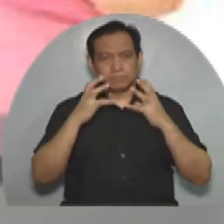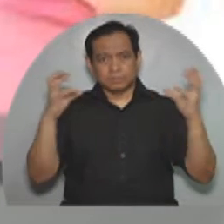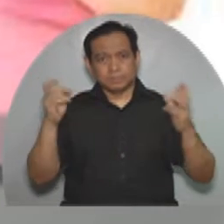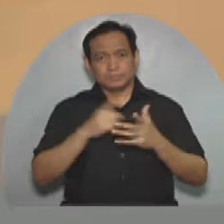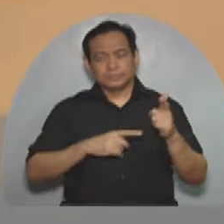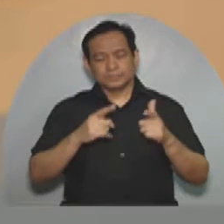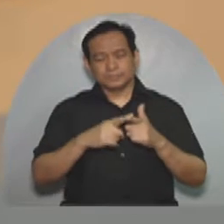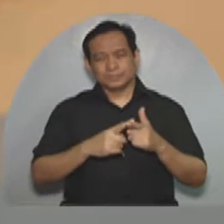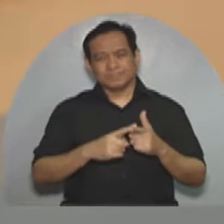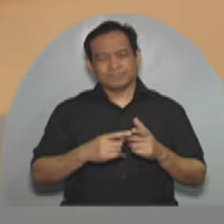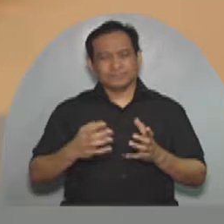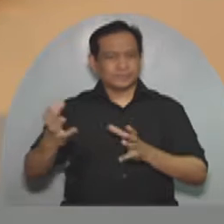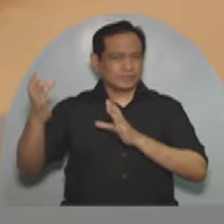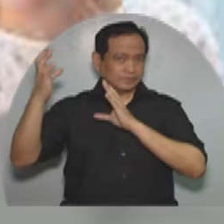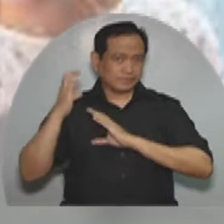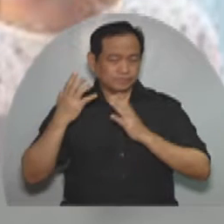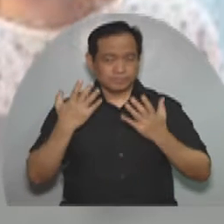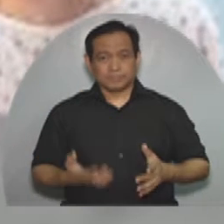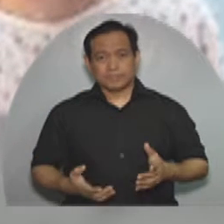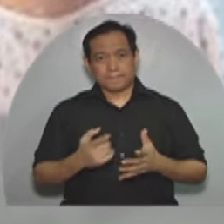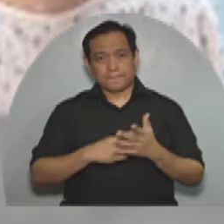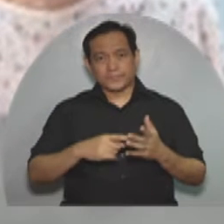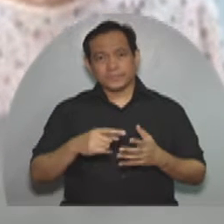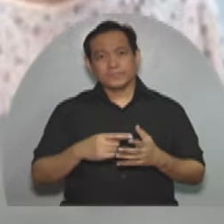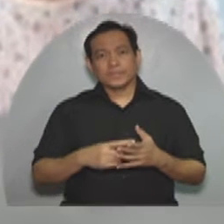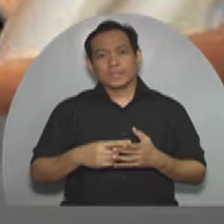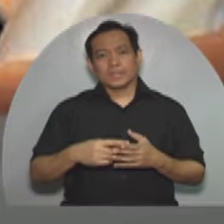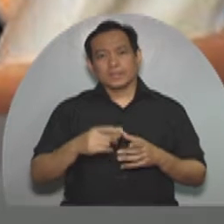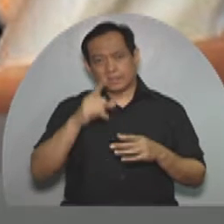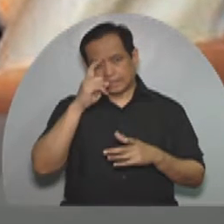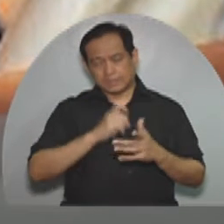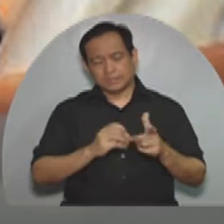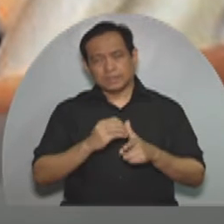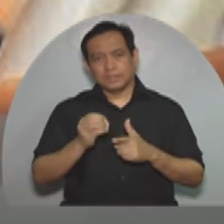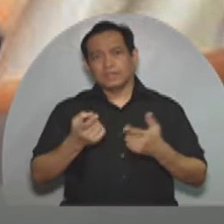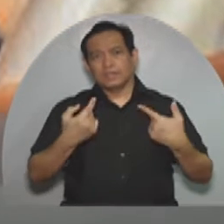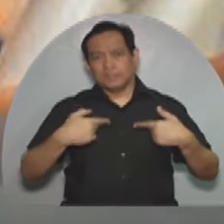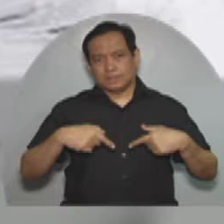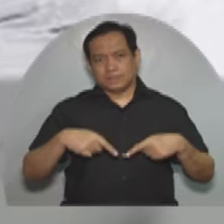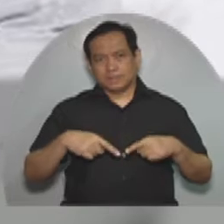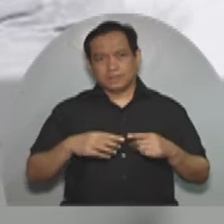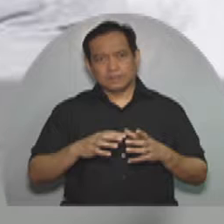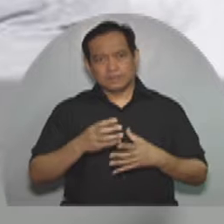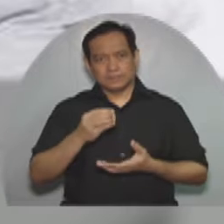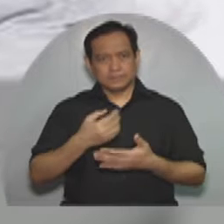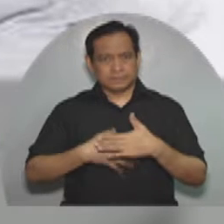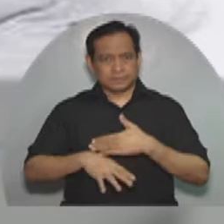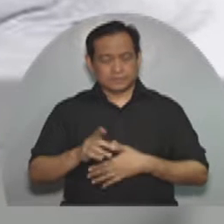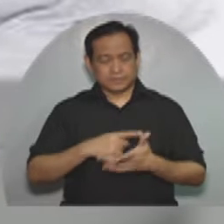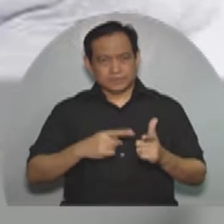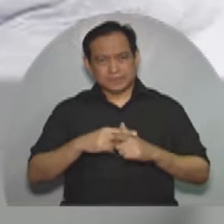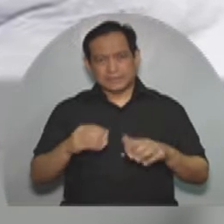obesity, pagbubuhat na mabigat, pagtanda o panganganak. Nagdadala ito ng